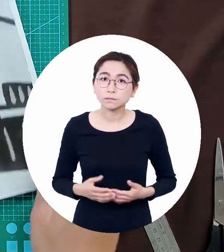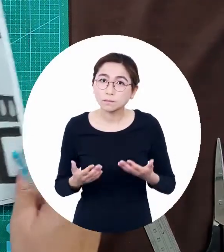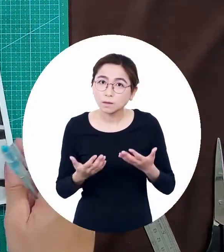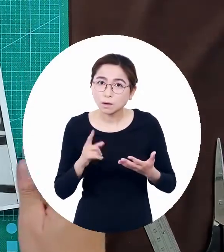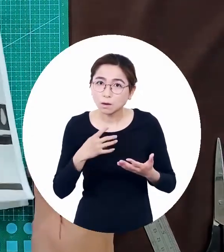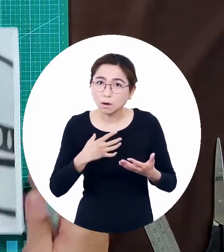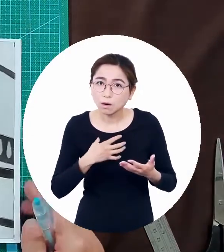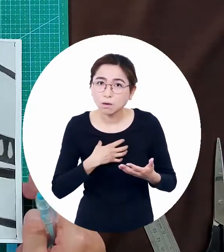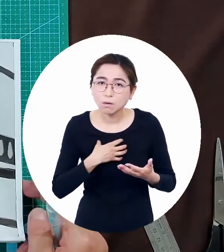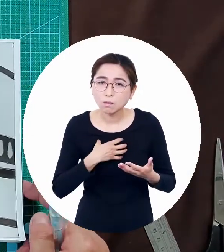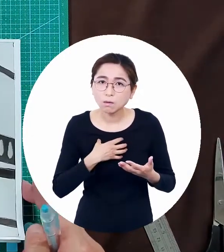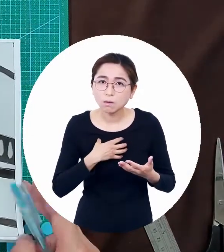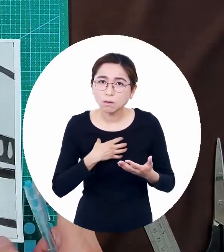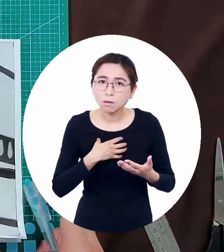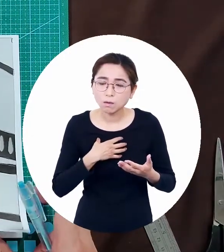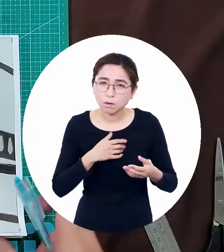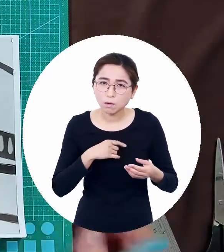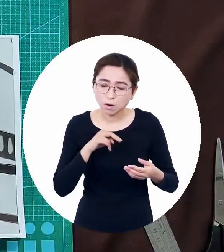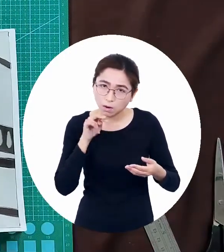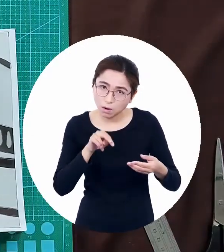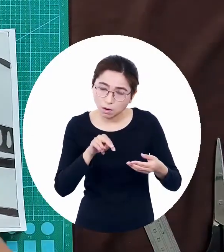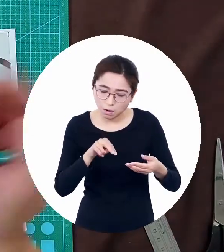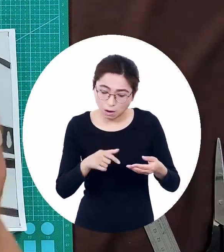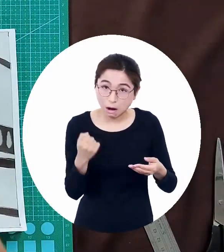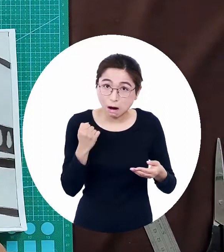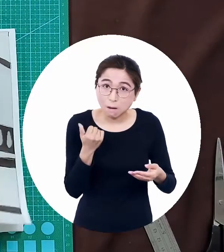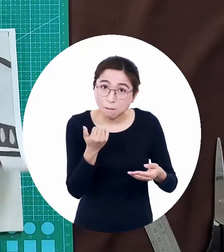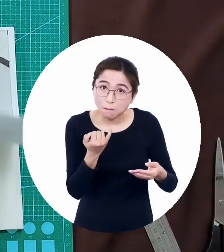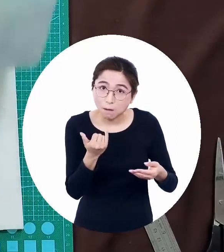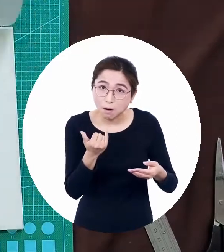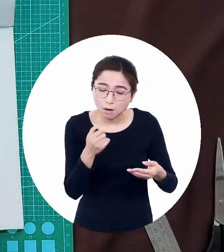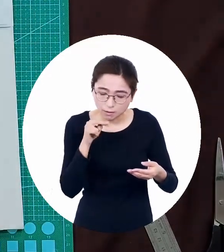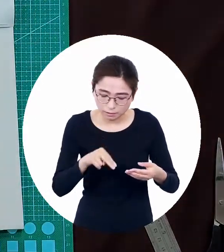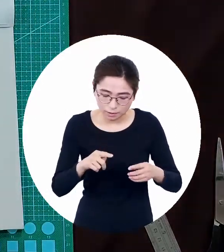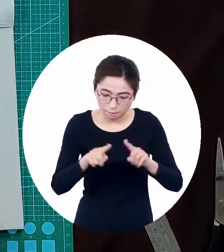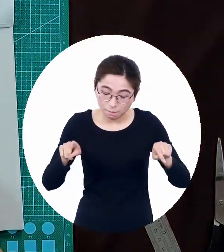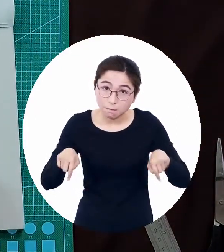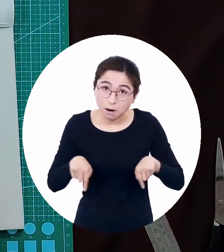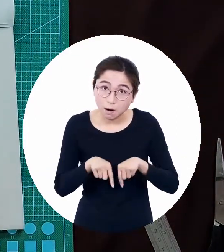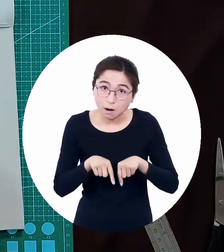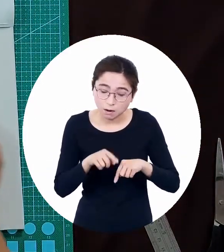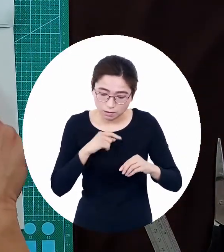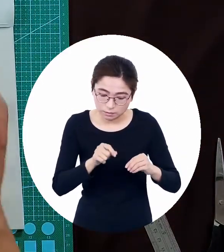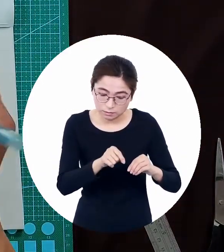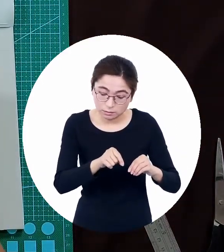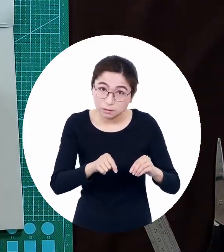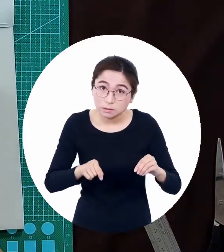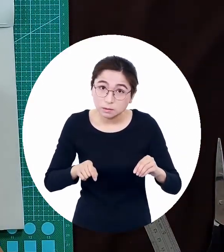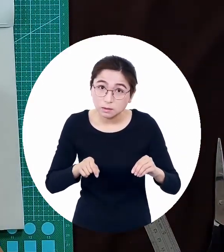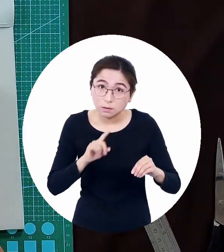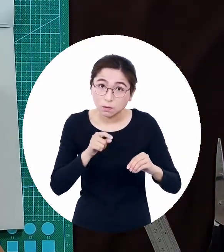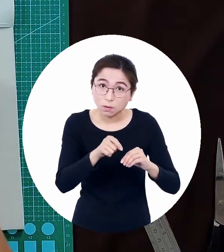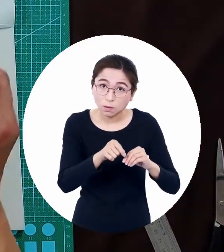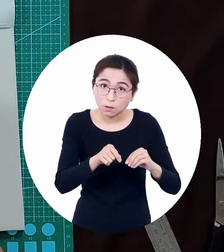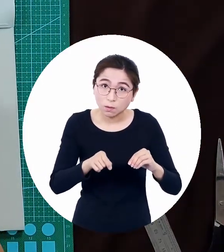如果你哋覺得覺得你睇咩幾個力度幾樣，你睇下塊板咯。有見到線，會